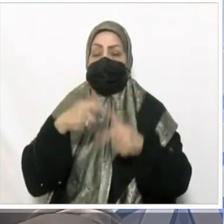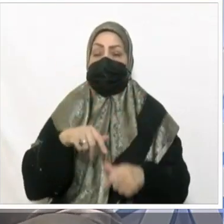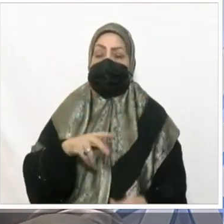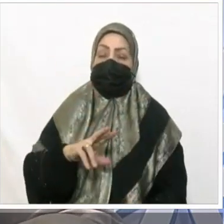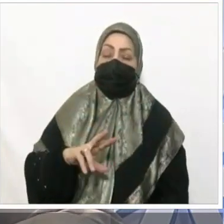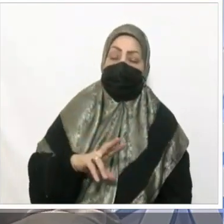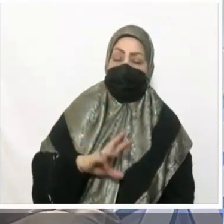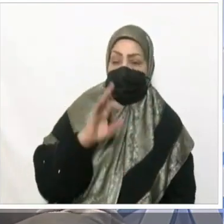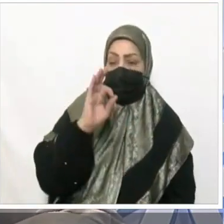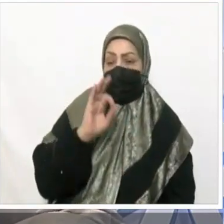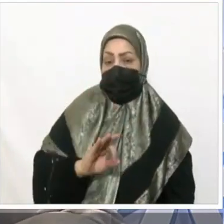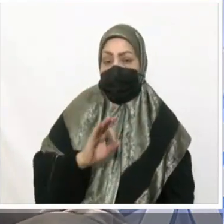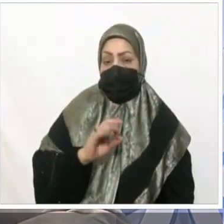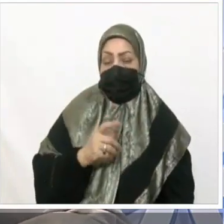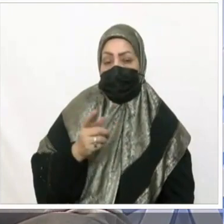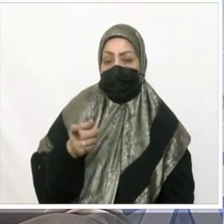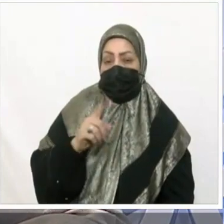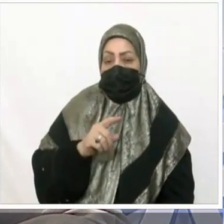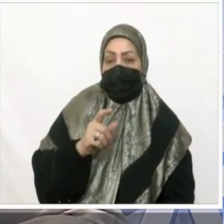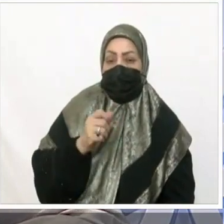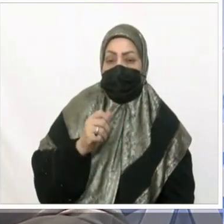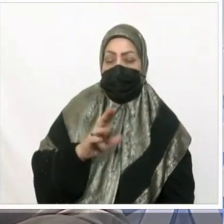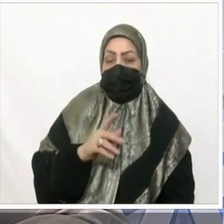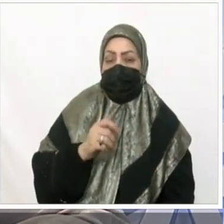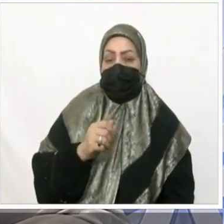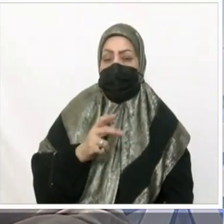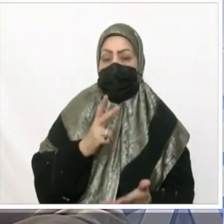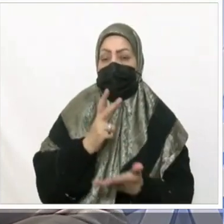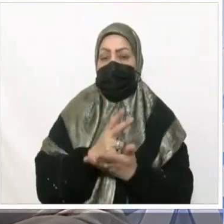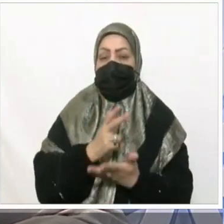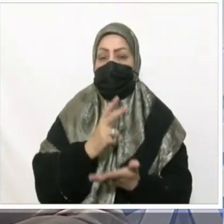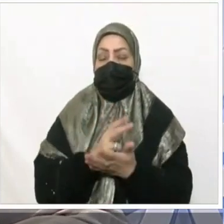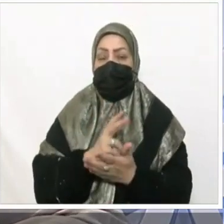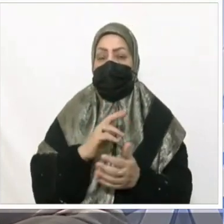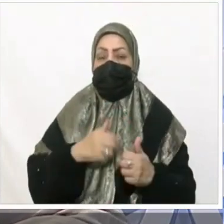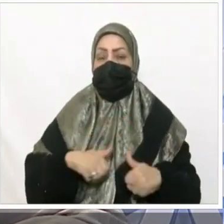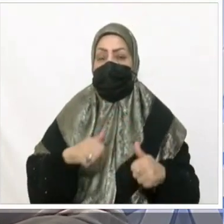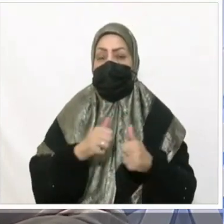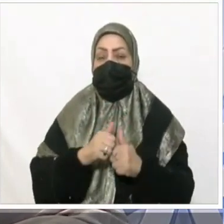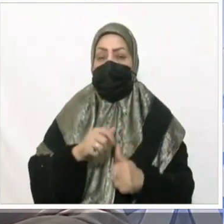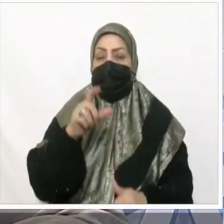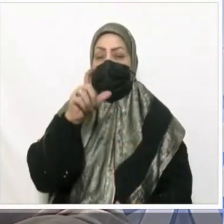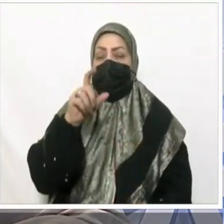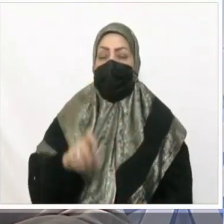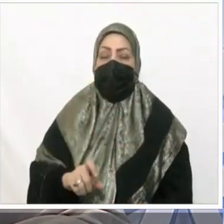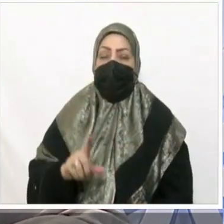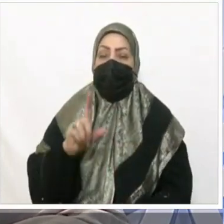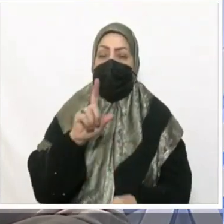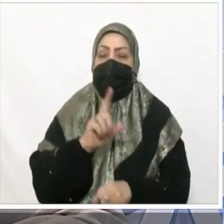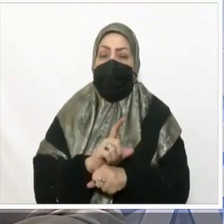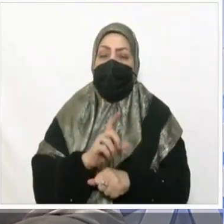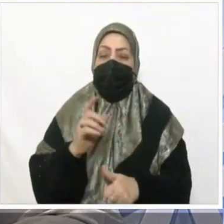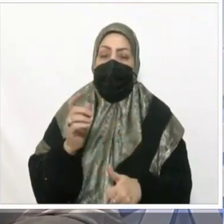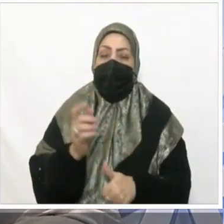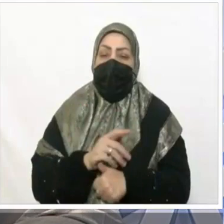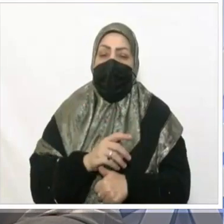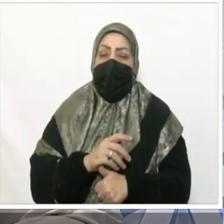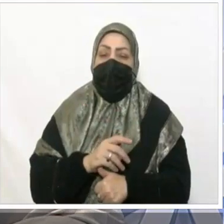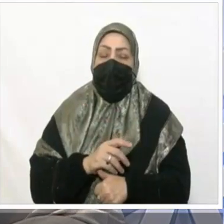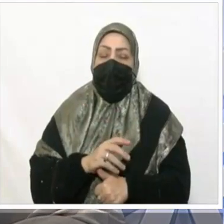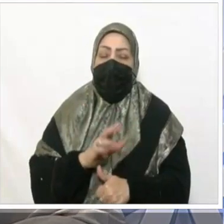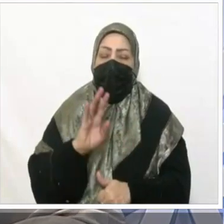من الأسرة، يعني لما نقول فرد أراني نتكلم على الزوجة ونتكلم على البنات غير المتزوجات ونتكلم على